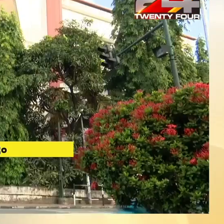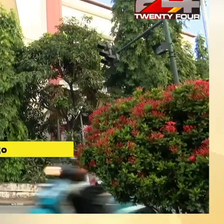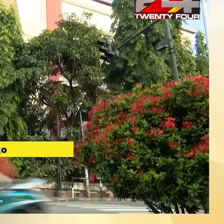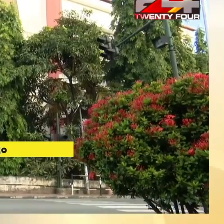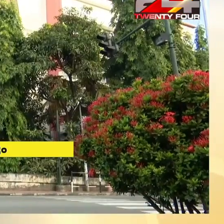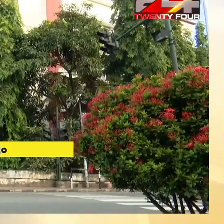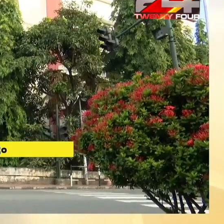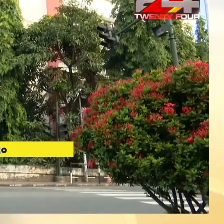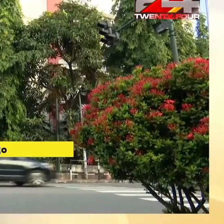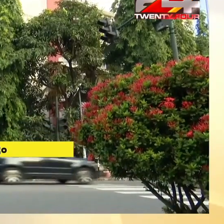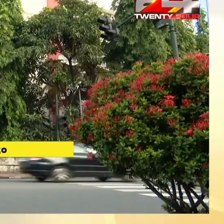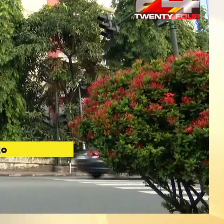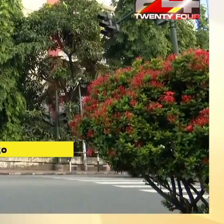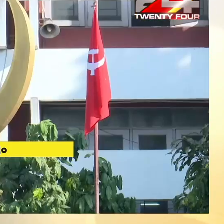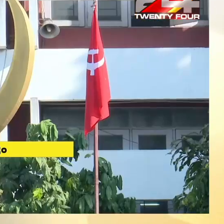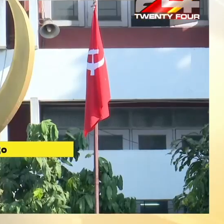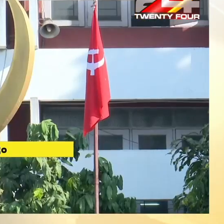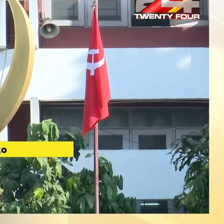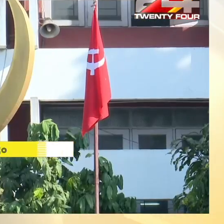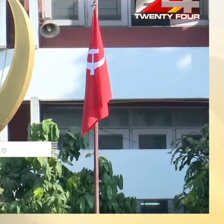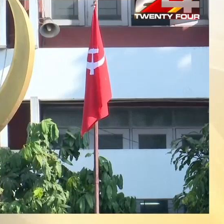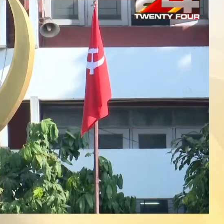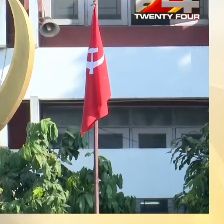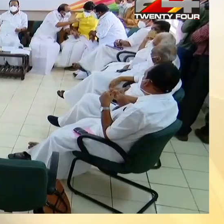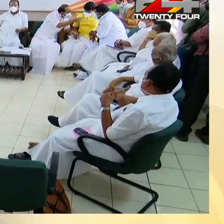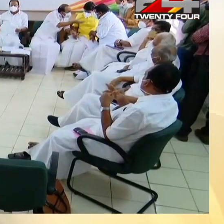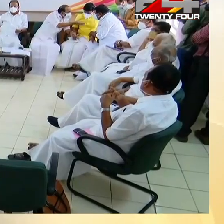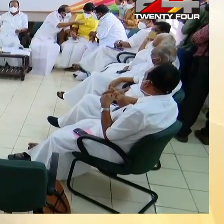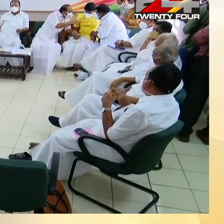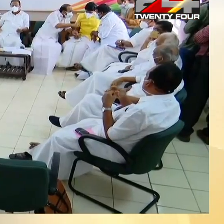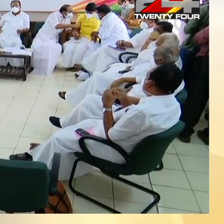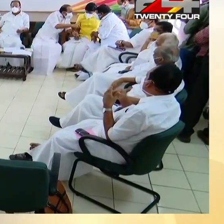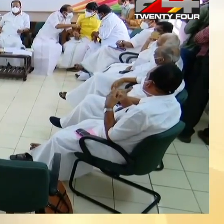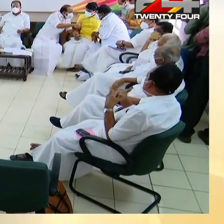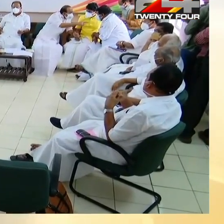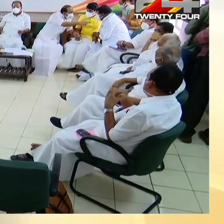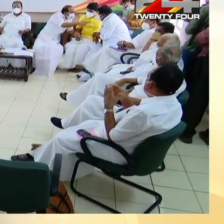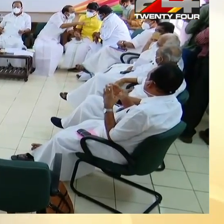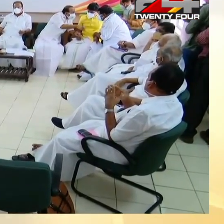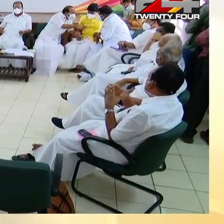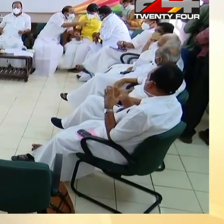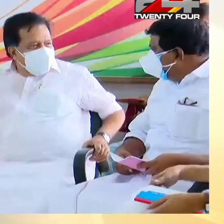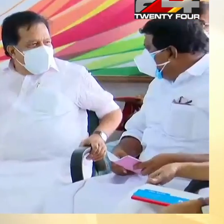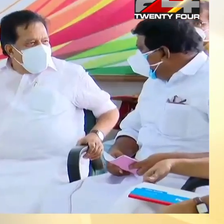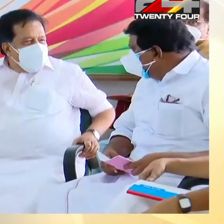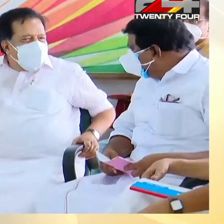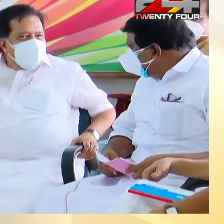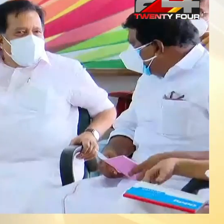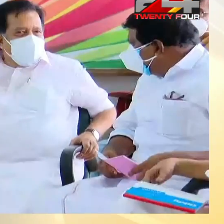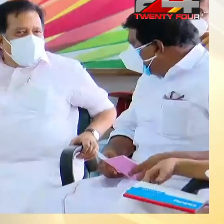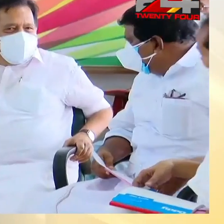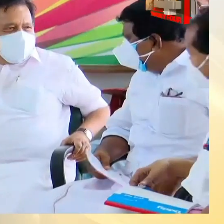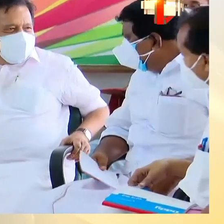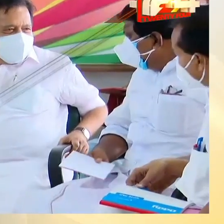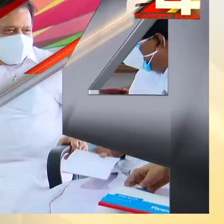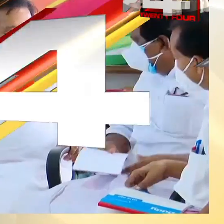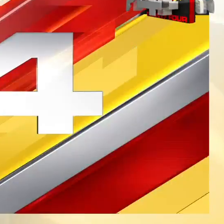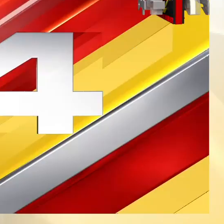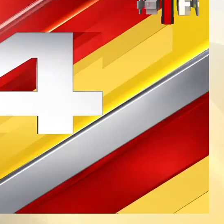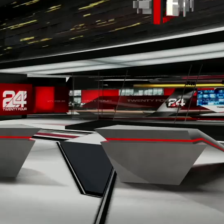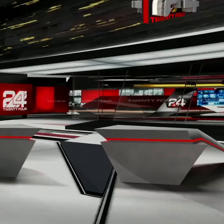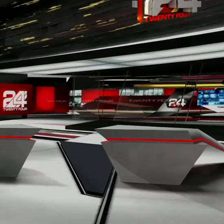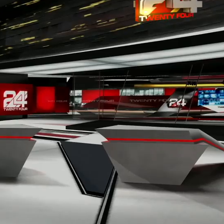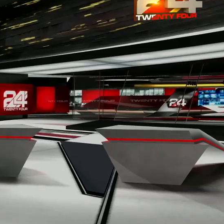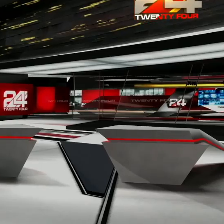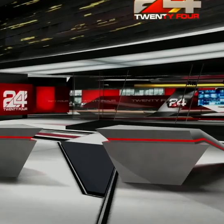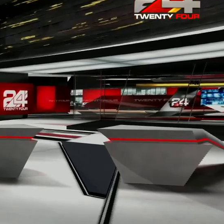തയ്യാറെടുപ്പിലാണ്. CPMും കോൺഗ്രസും സീറ്റുകൾ ഘടകകക്ഷികൾക്ക് വിട്ടുനൽകാൻ തയ്യാറാകുമോ എന്നതും ശ്രദ്ധേയമാണ്. 24, തിരുവനന്തപുരം.